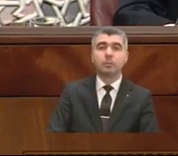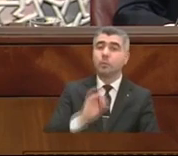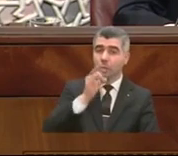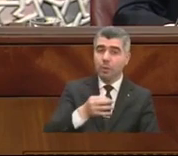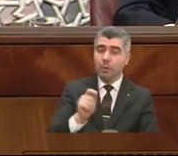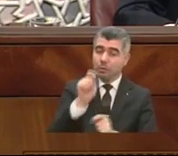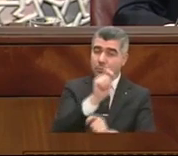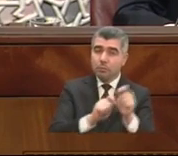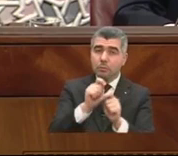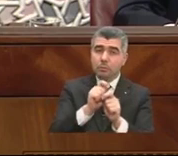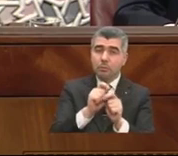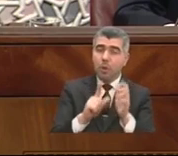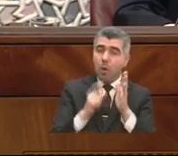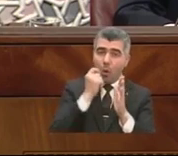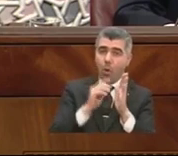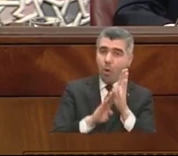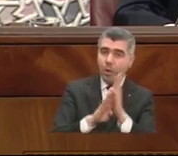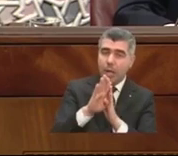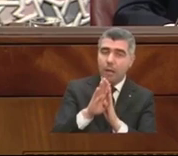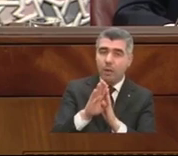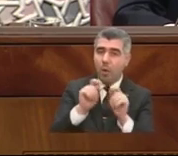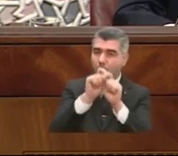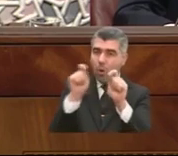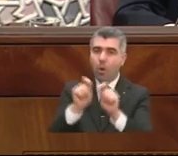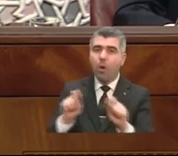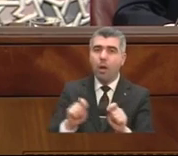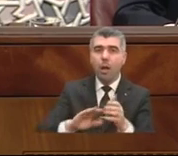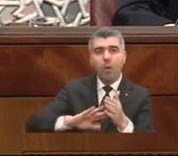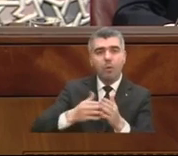الحقوق والحريات وسبل ممارستها كاملة